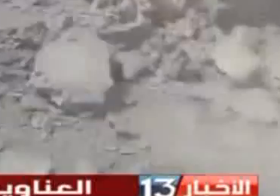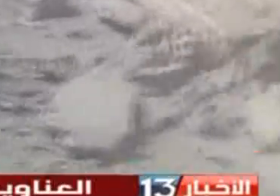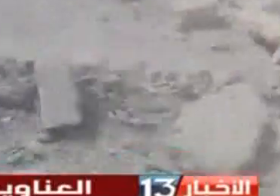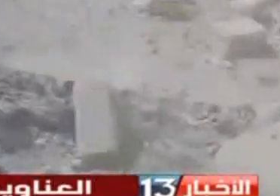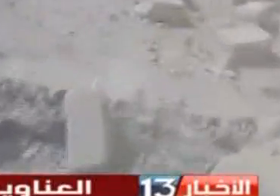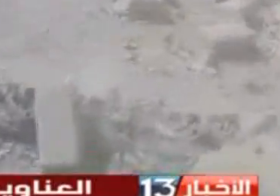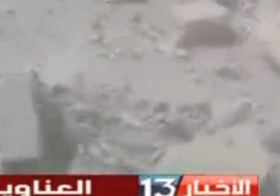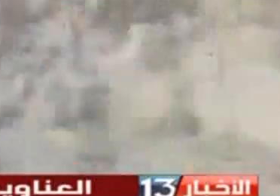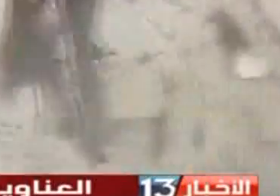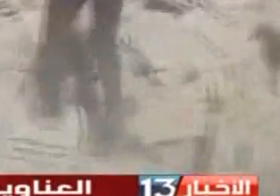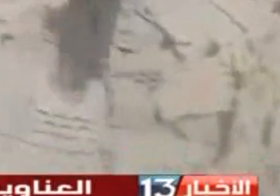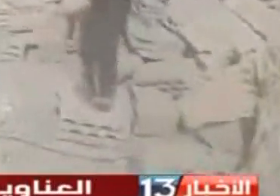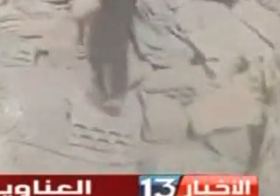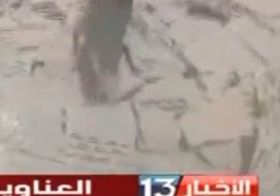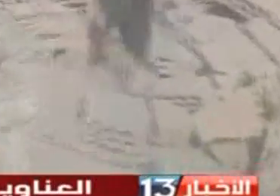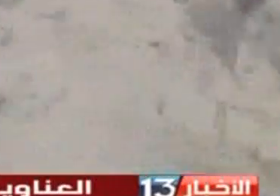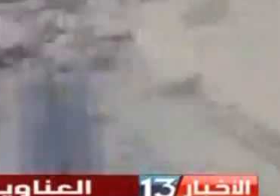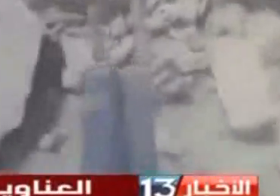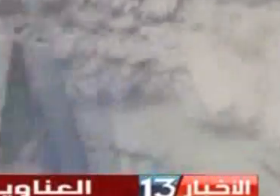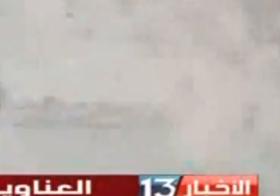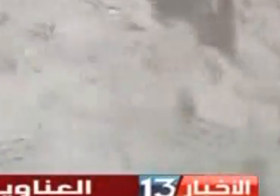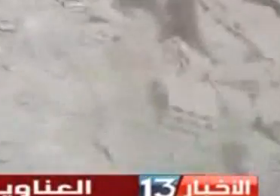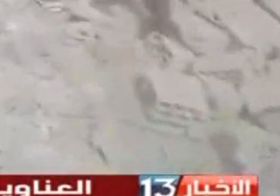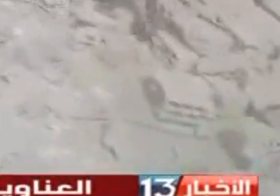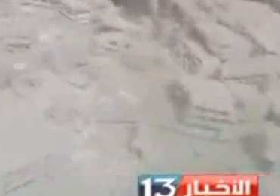داعش الارهابي باستخدام المدنيين دروعا